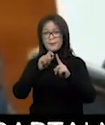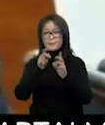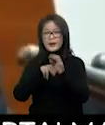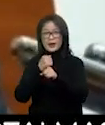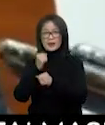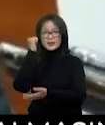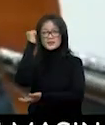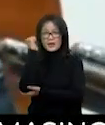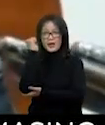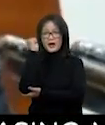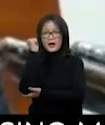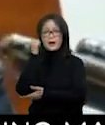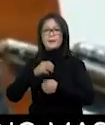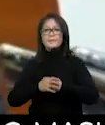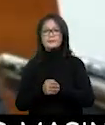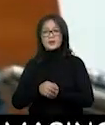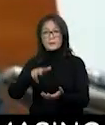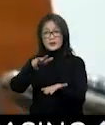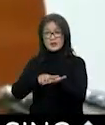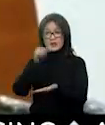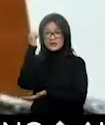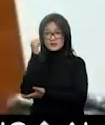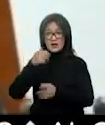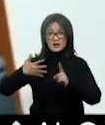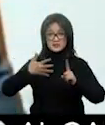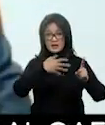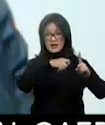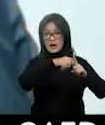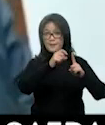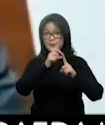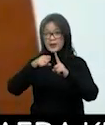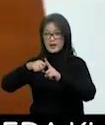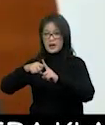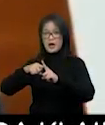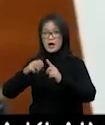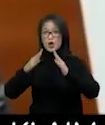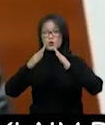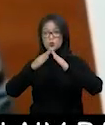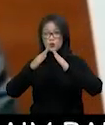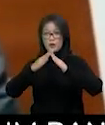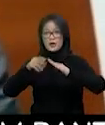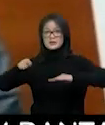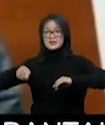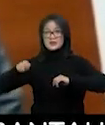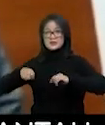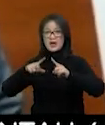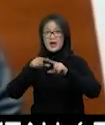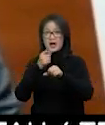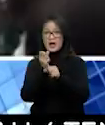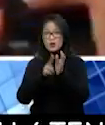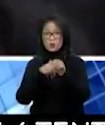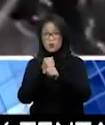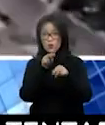Menetapkan yang bersangkutan sebagai buron KPK. Kemudian Kejaksaan Agung juga melakukan proses penyelidikan